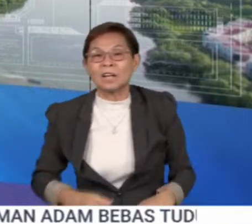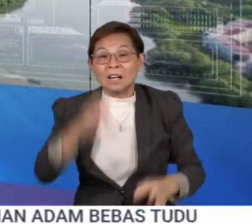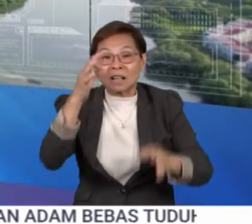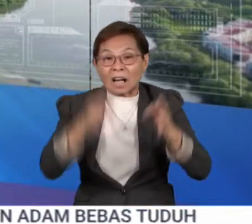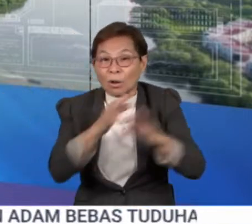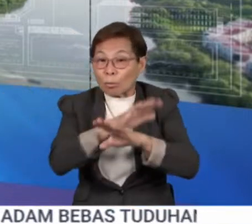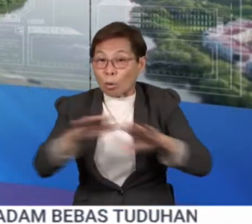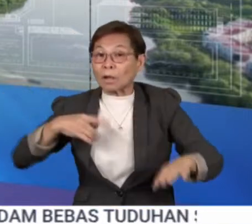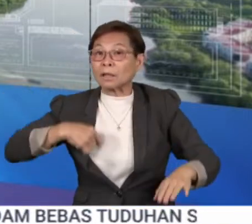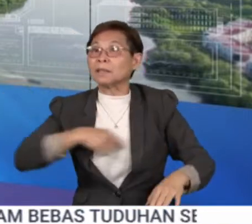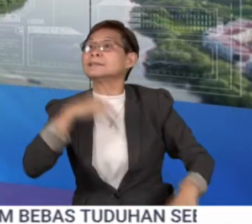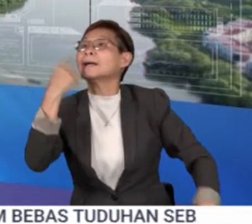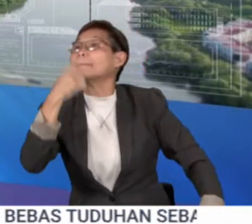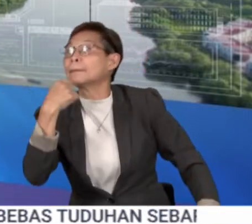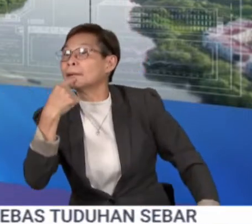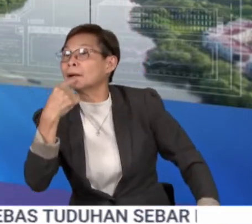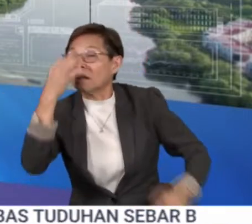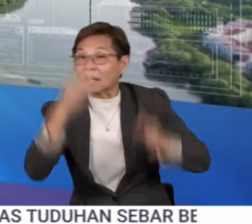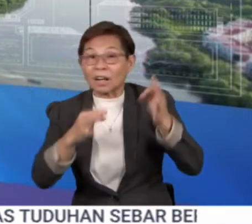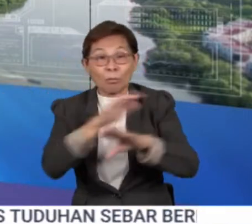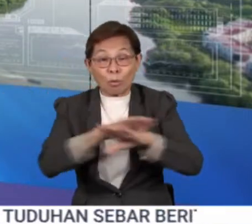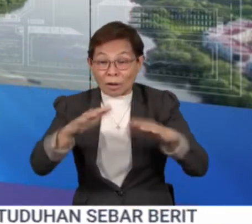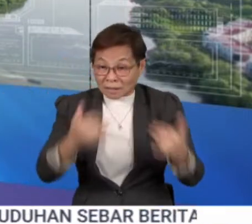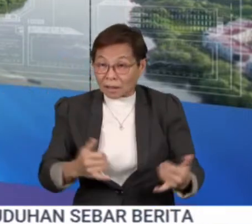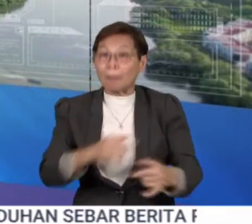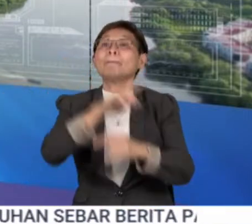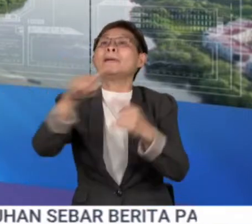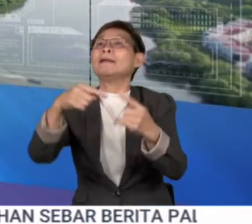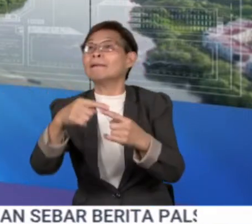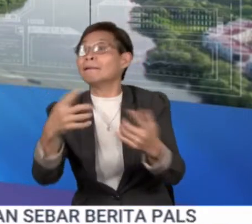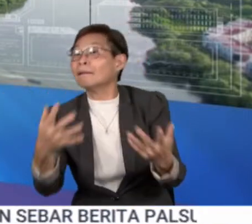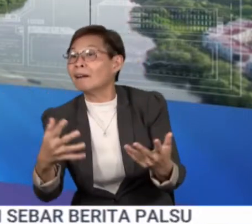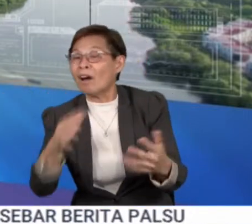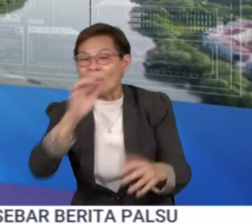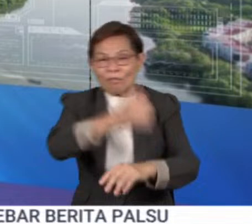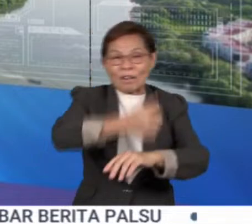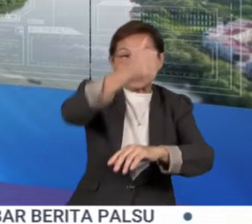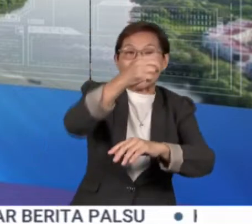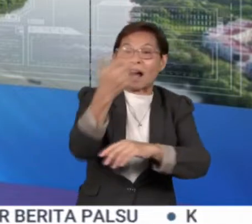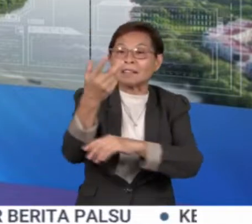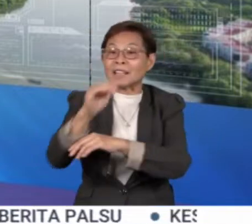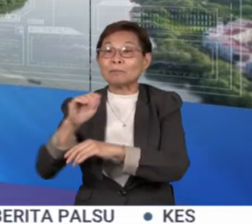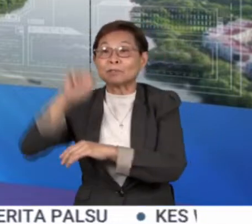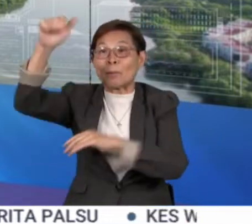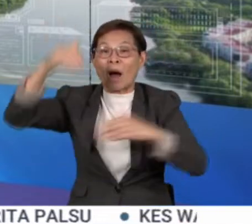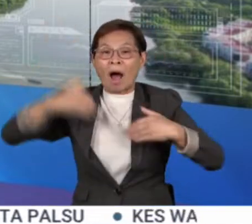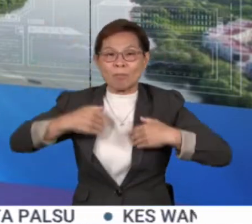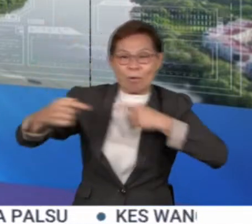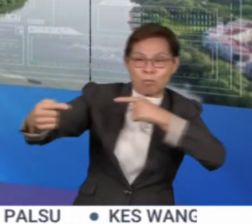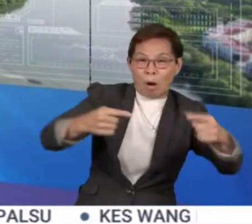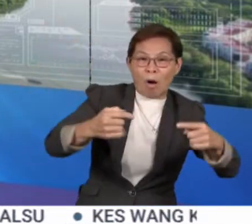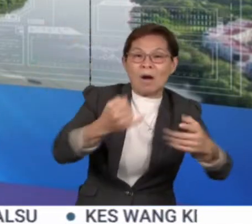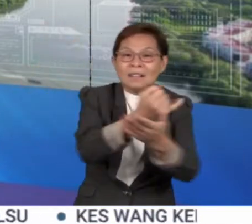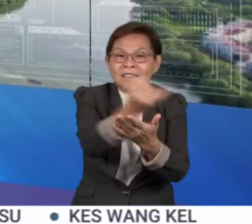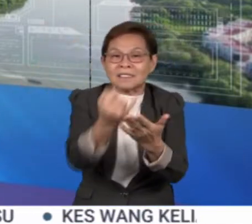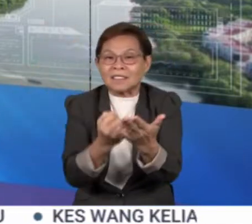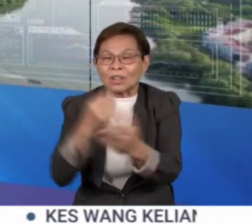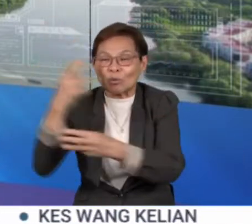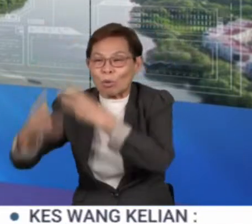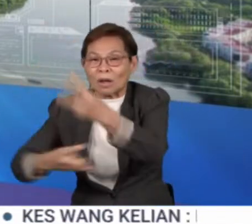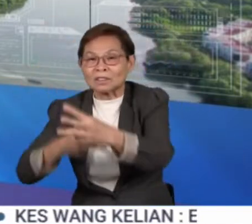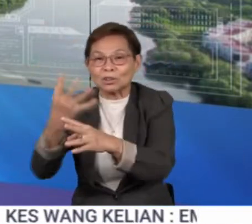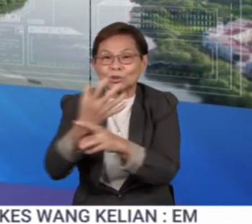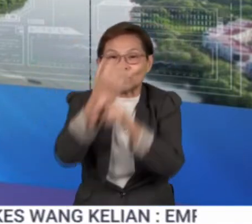Kalau bukan kita, siapa lagi? Kalau bukan sekarang, bila lagi? Buat julung kali, RTM Sabah mengadakan pertandingan seni warisan juara